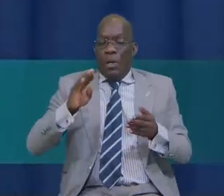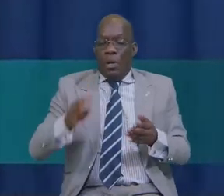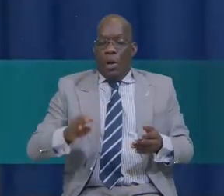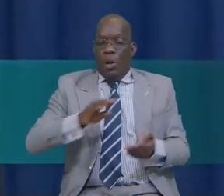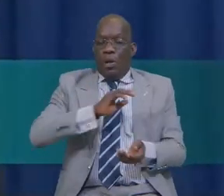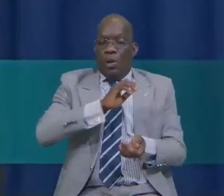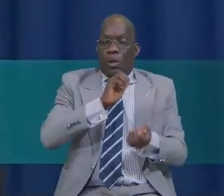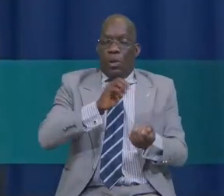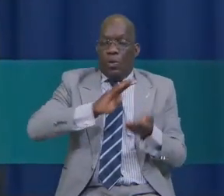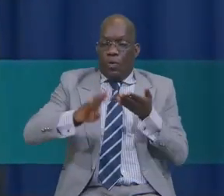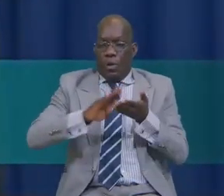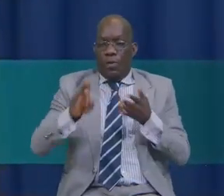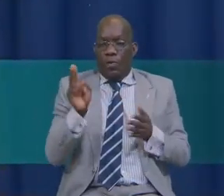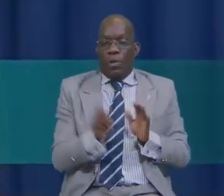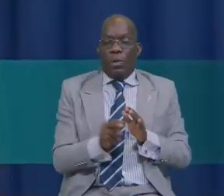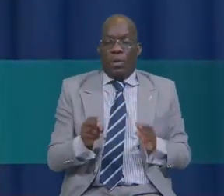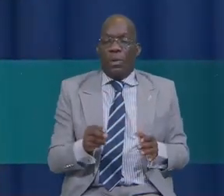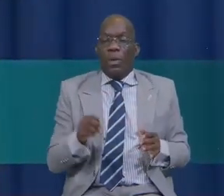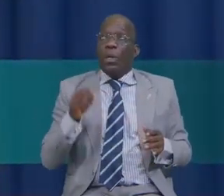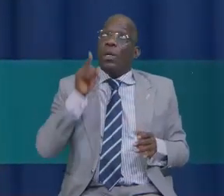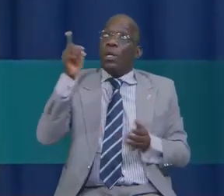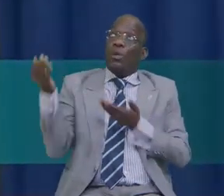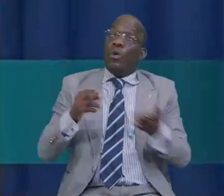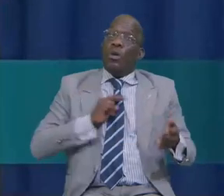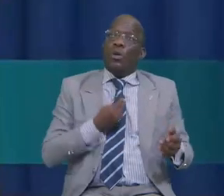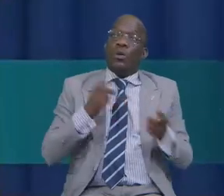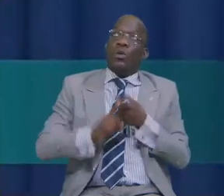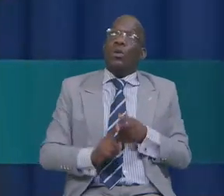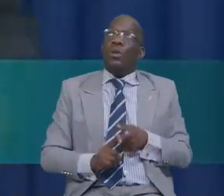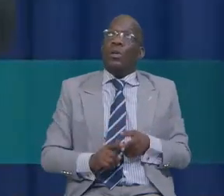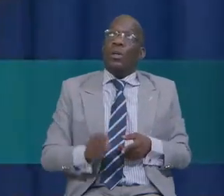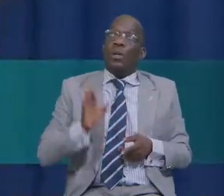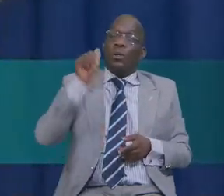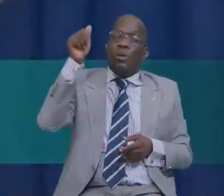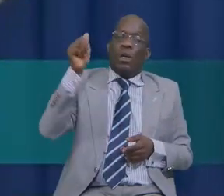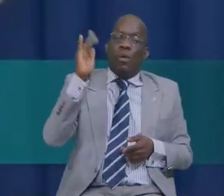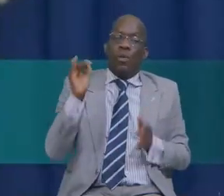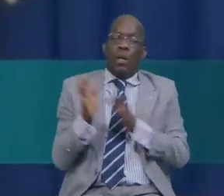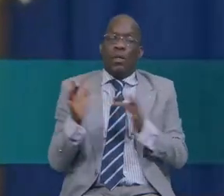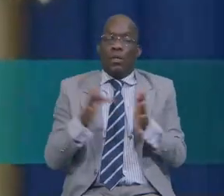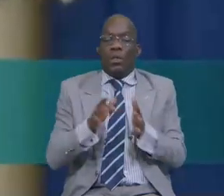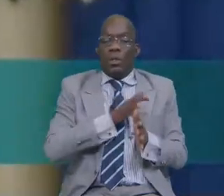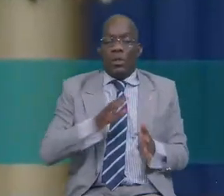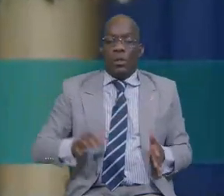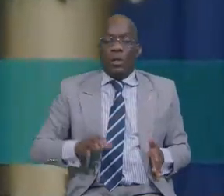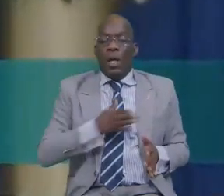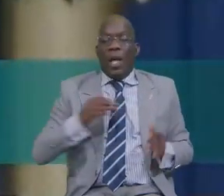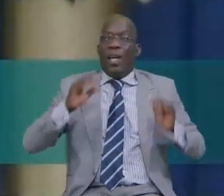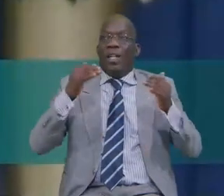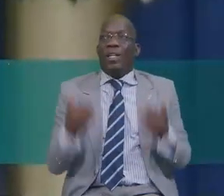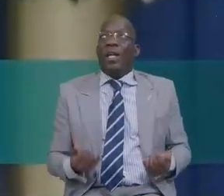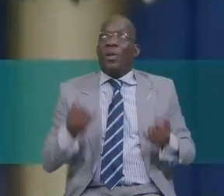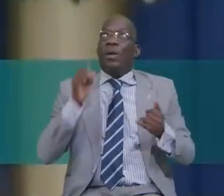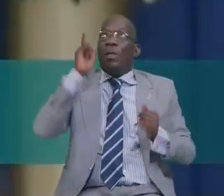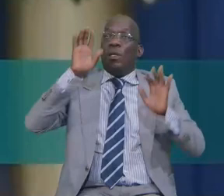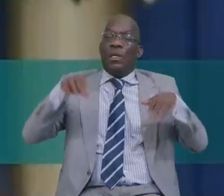Voyez la première partie. Il nous réconcilie à lui-même par Jésus-Christ. Maintenant, il nous